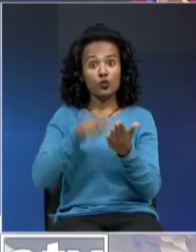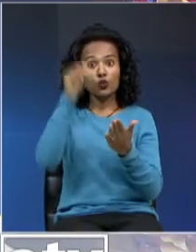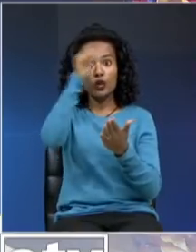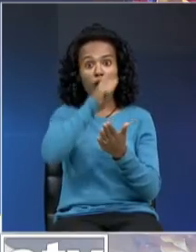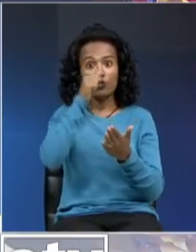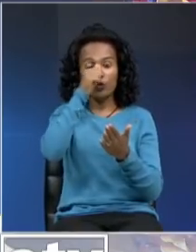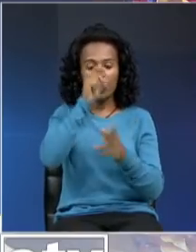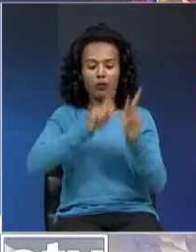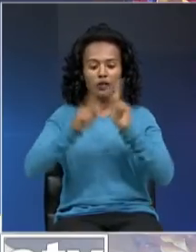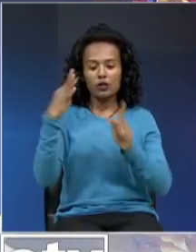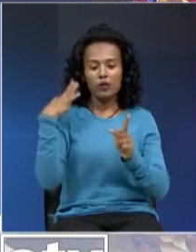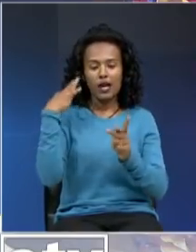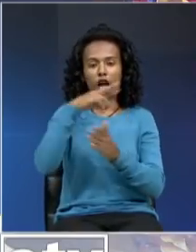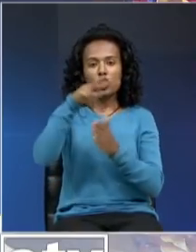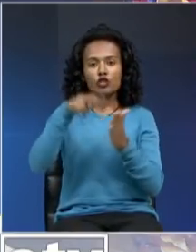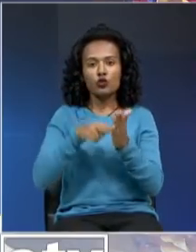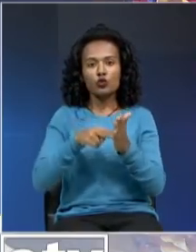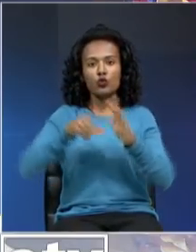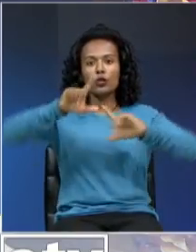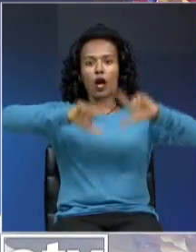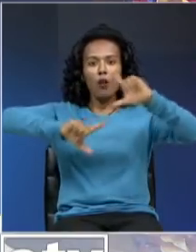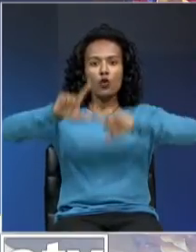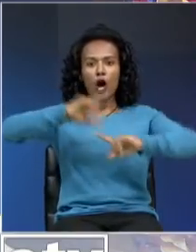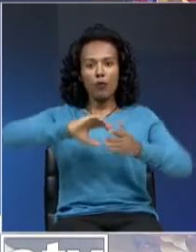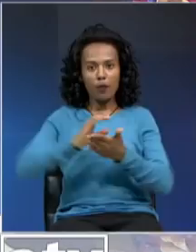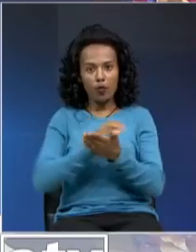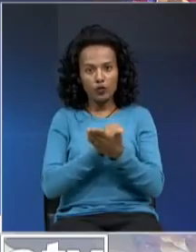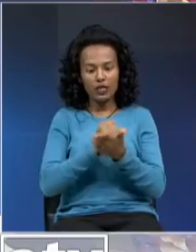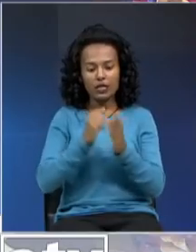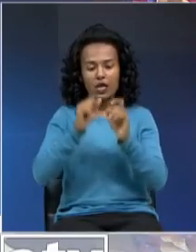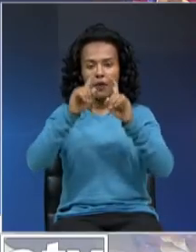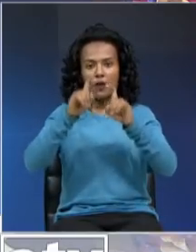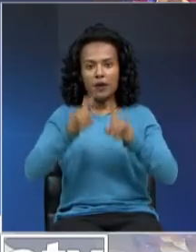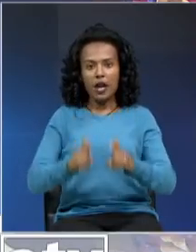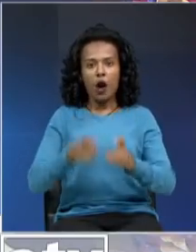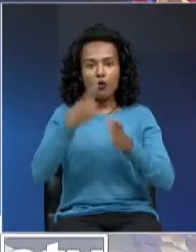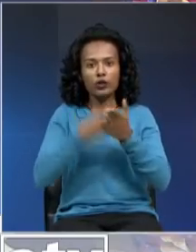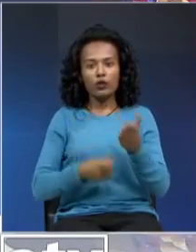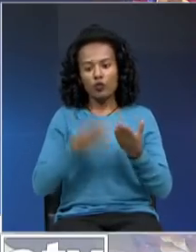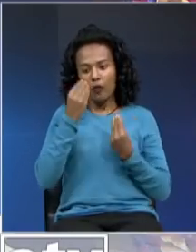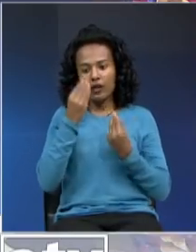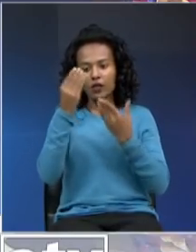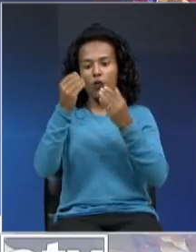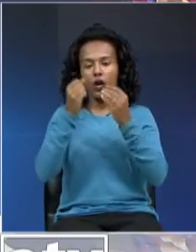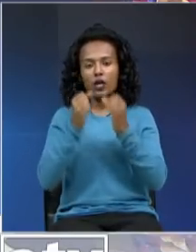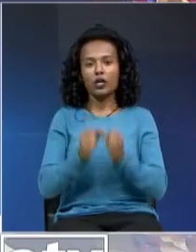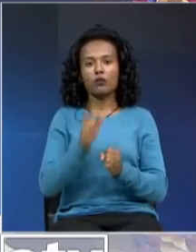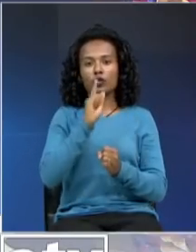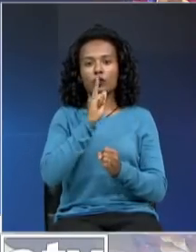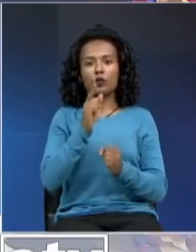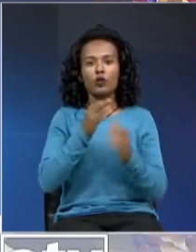ከኢትዮጵያ የህብረተሰብ ጤና ኢንስቲትዩት ናሙና በመውሰድ የምርመራ ውጤቱን ማሳወቅ እንደሚችልም ነው